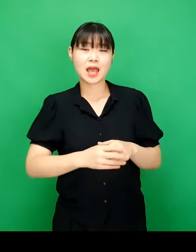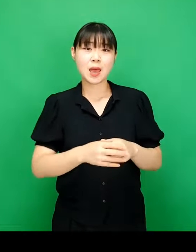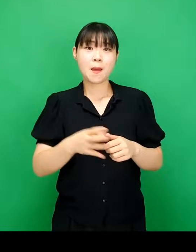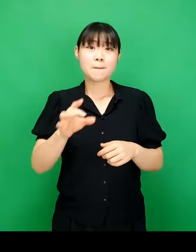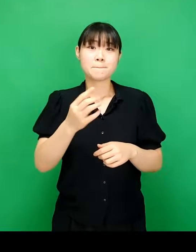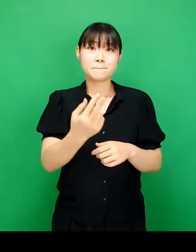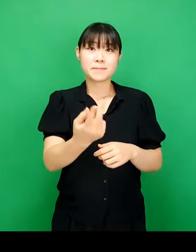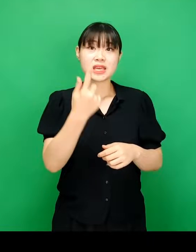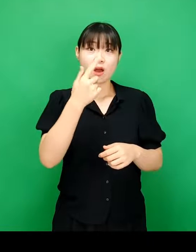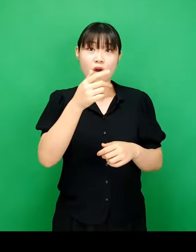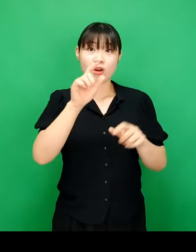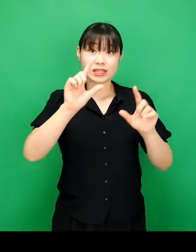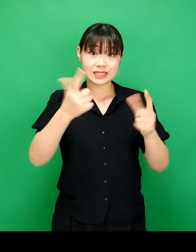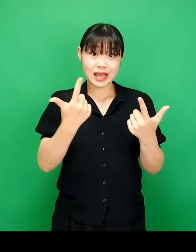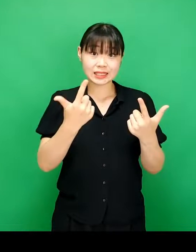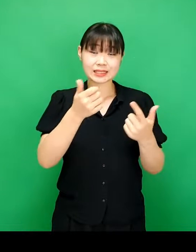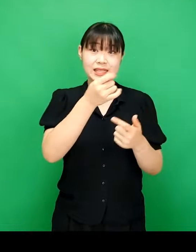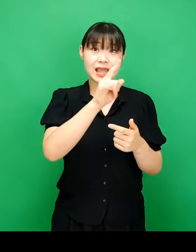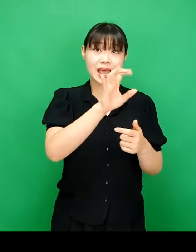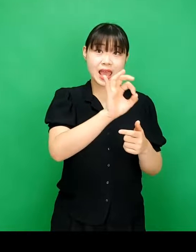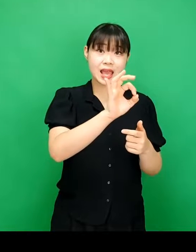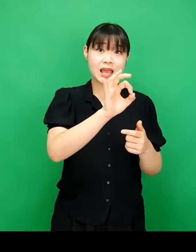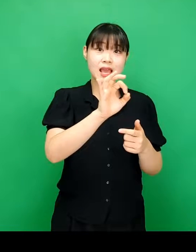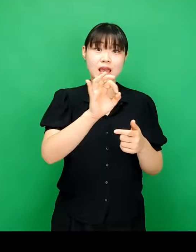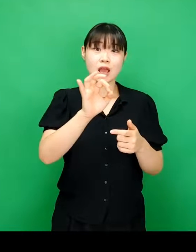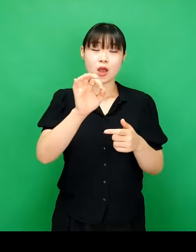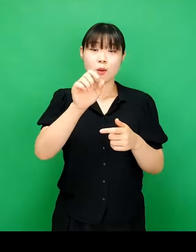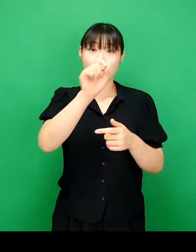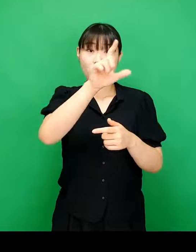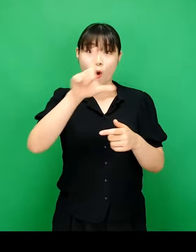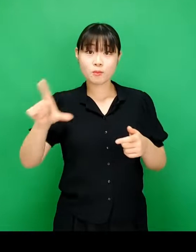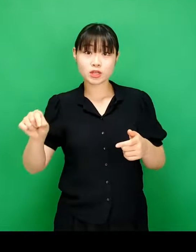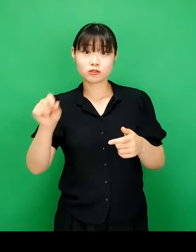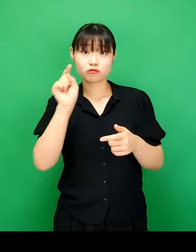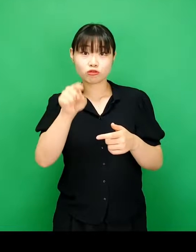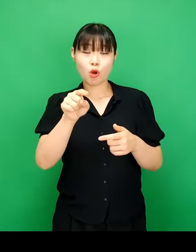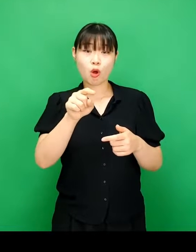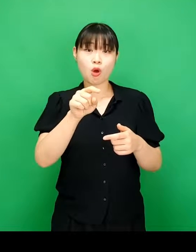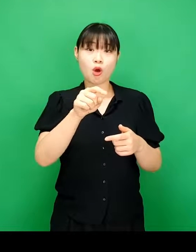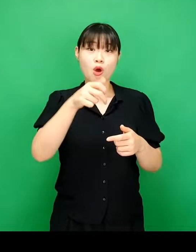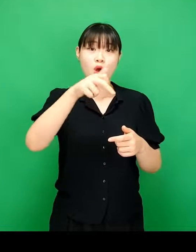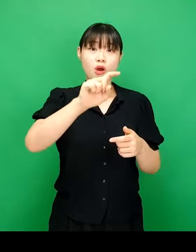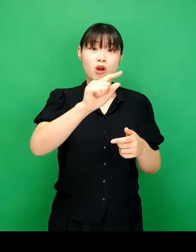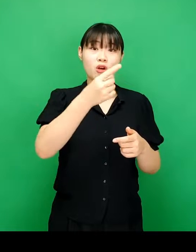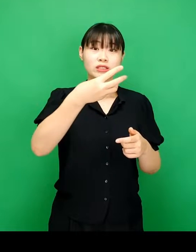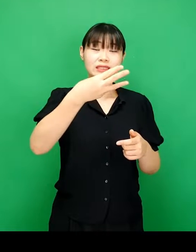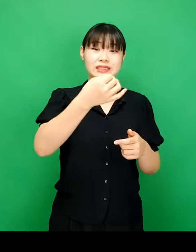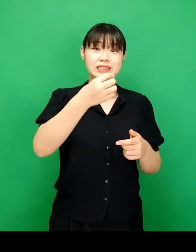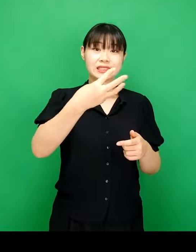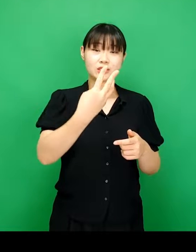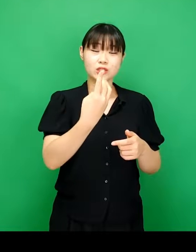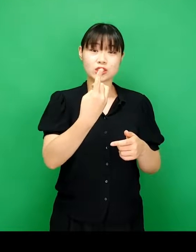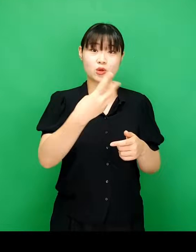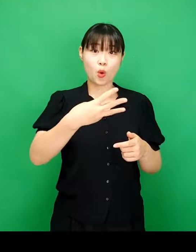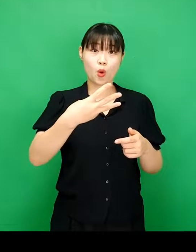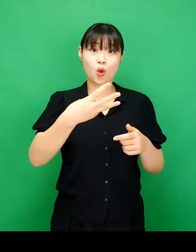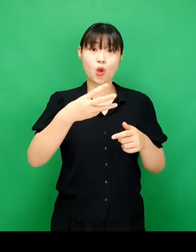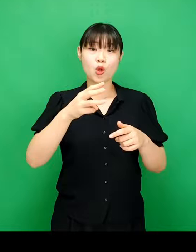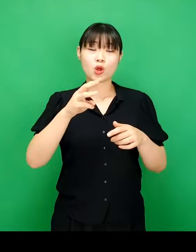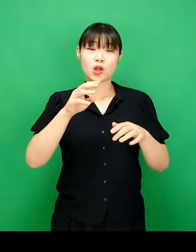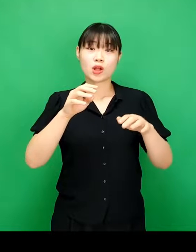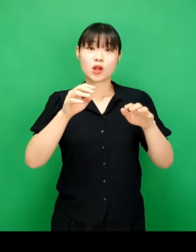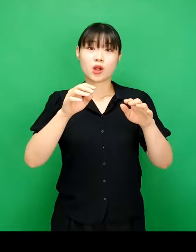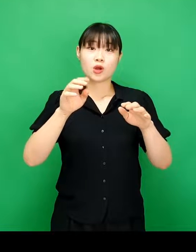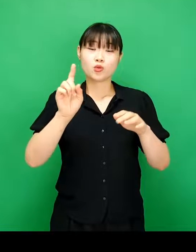생년월일이 비어있지 않은 행에서 생년, 생월, 생일 셀을 범위 선택한 다음 컨트롤 쉬프트 위 방향키를 눌러서